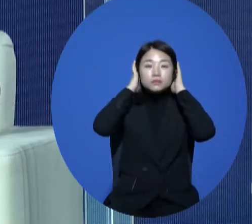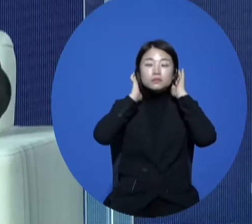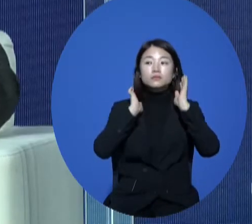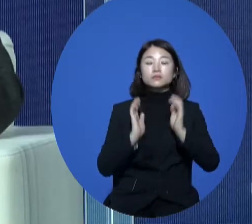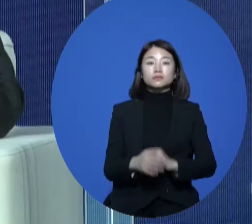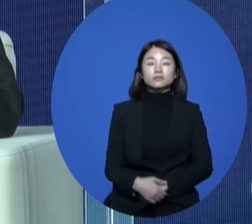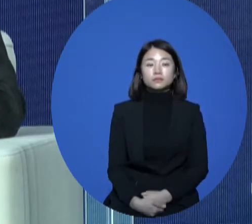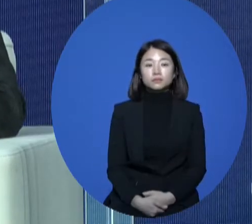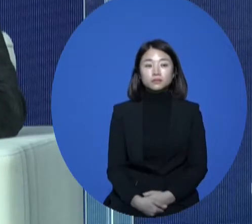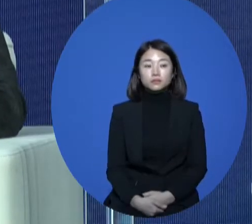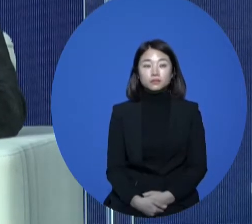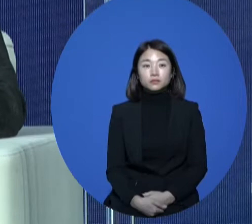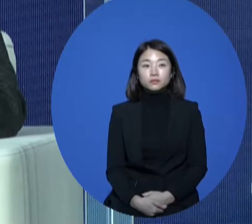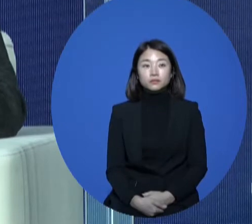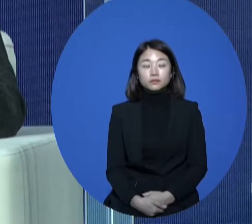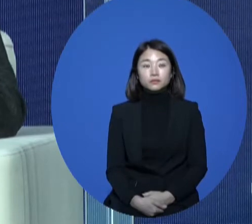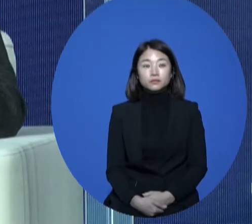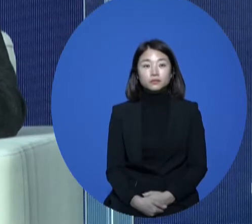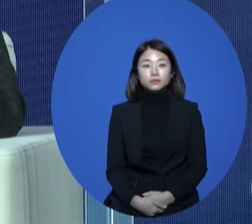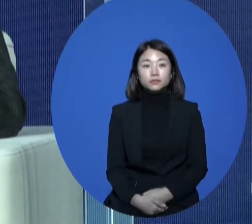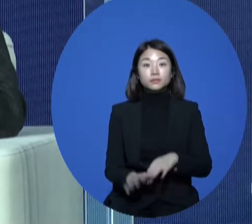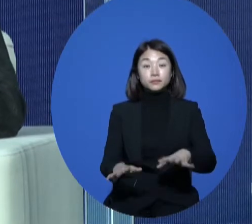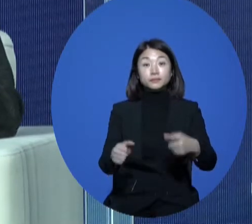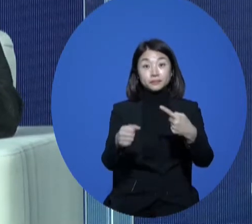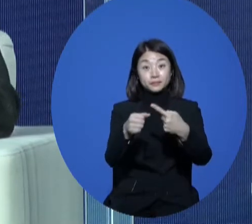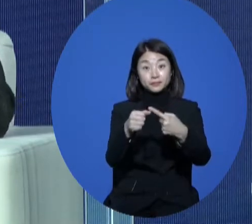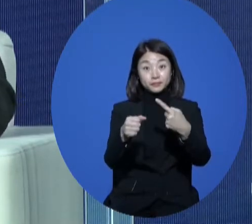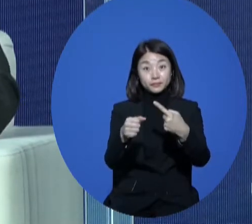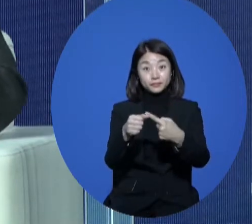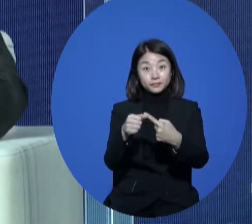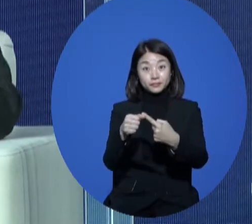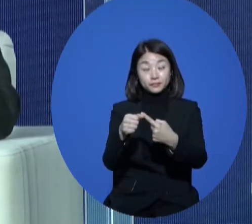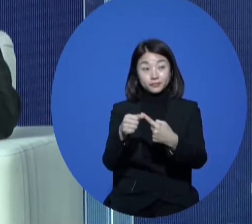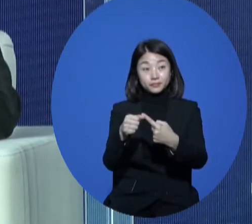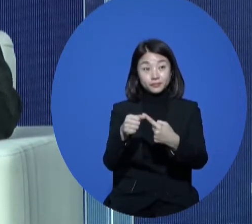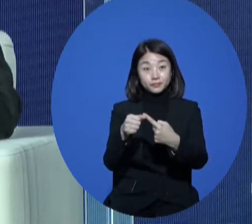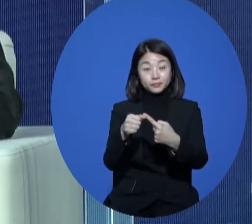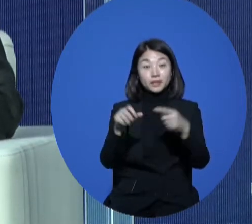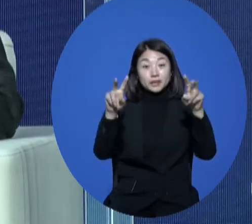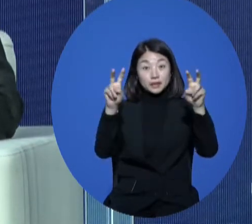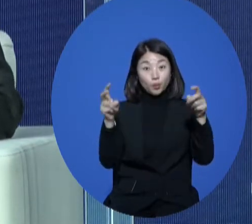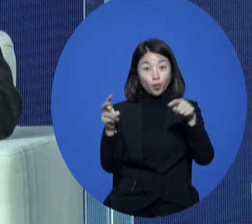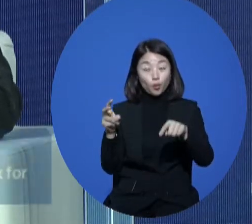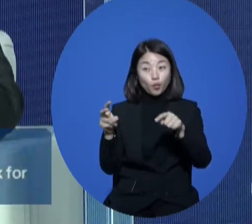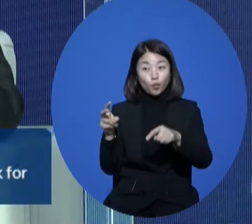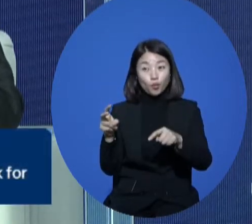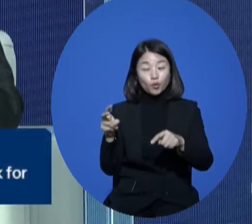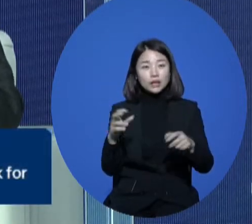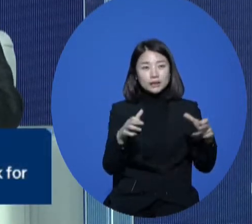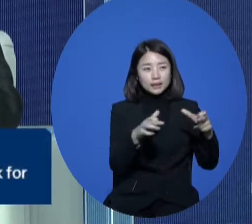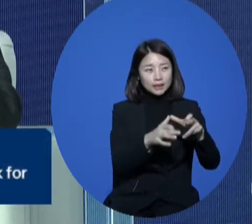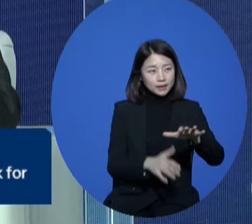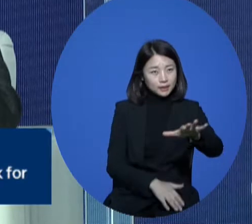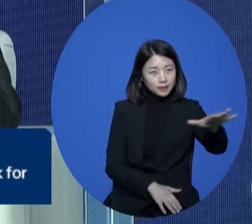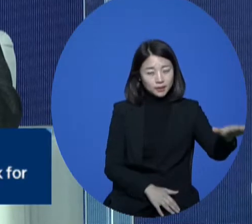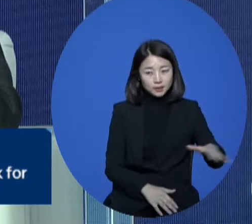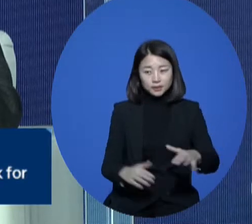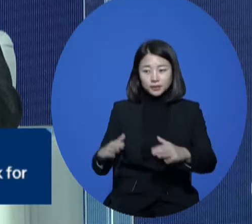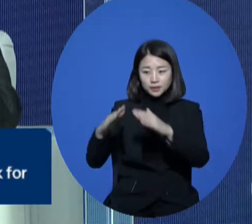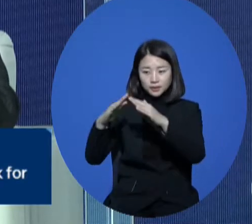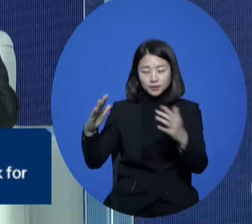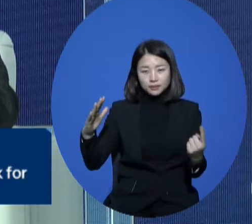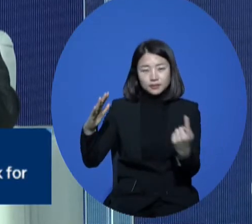네, 지금부터 부임 세션 1 누구도 시설에 남겨두지 않는다의 그 세션을